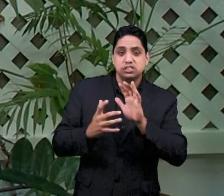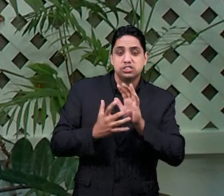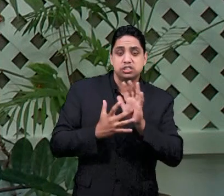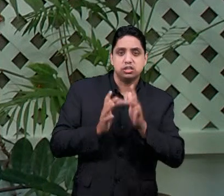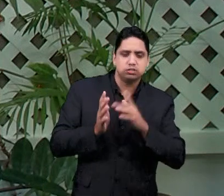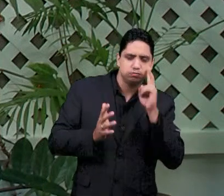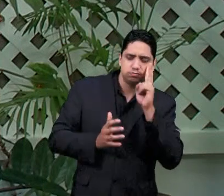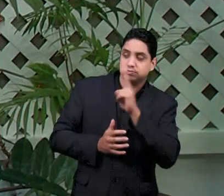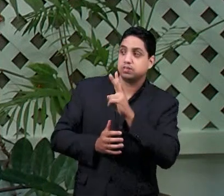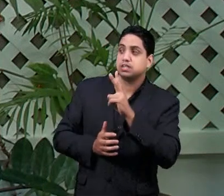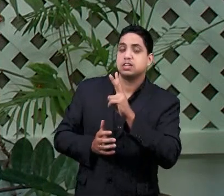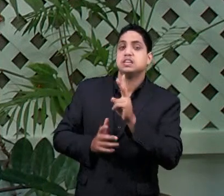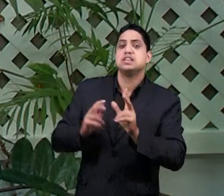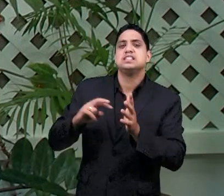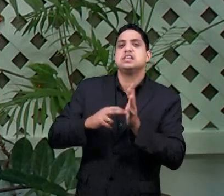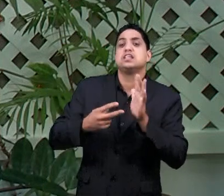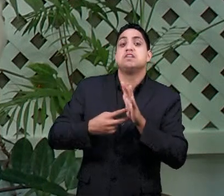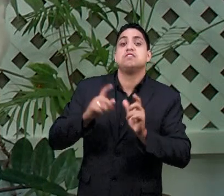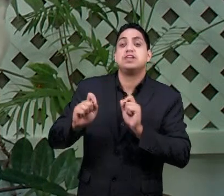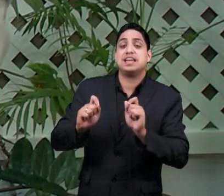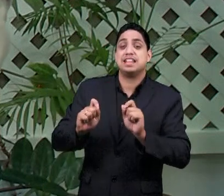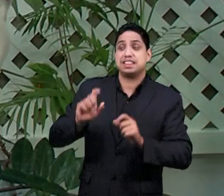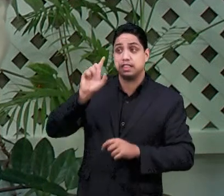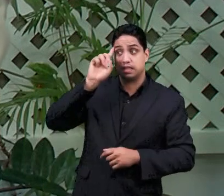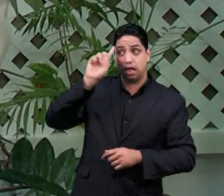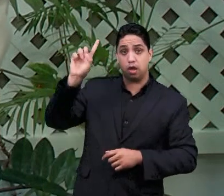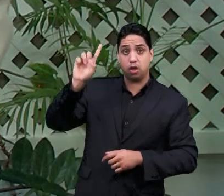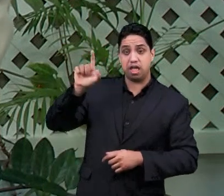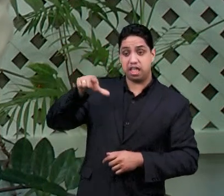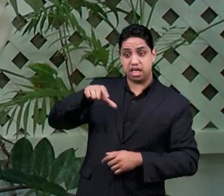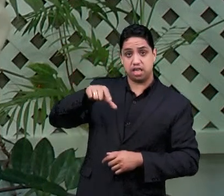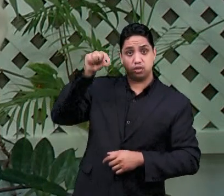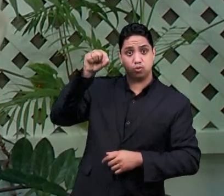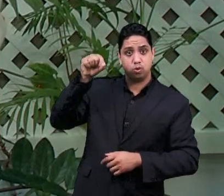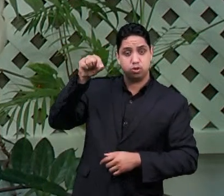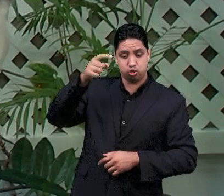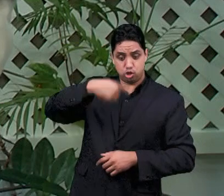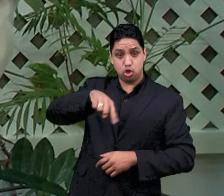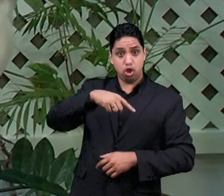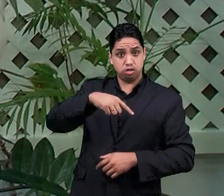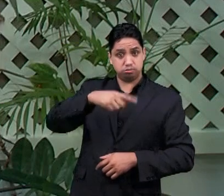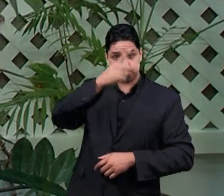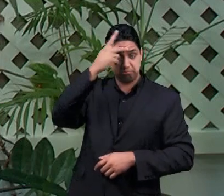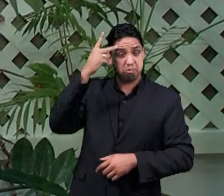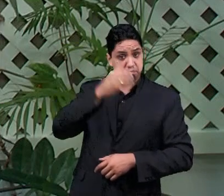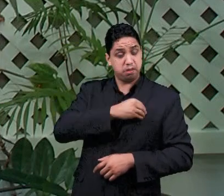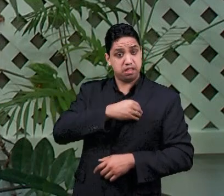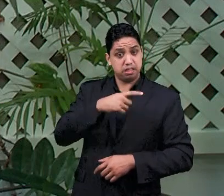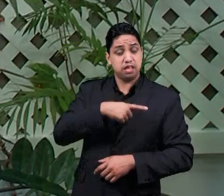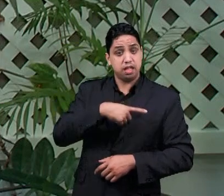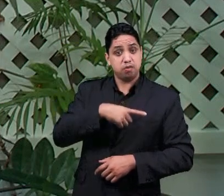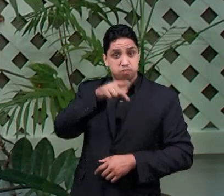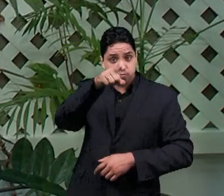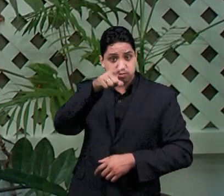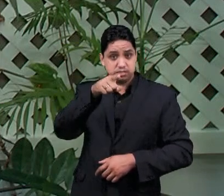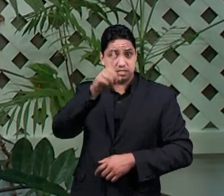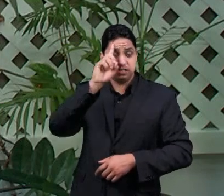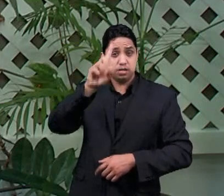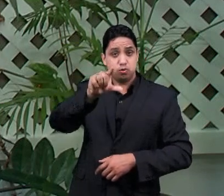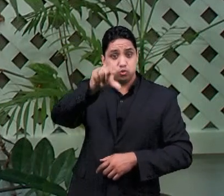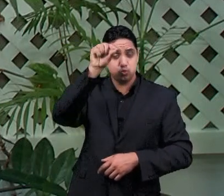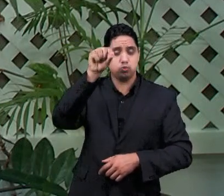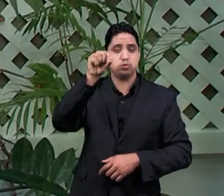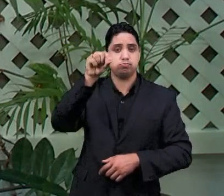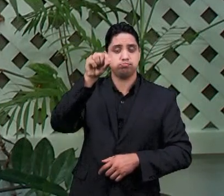il élit le pécheur. Donc, vous avez été élus pour le salut. Dieu vous a élu encore